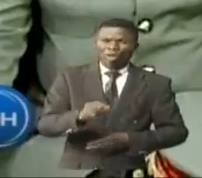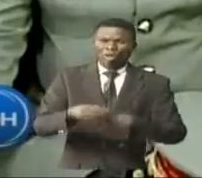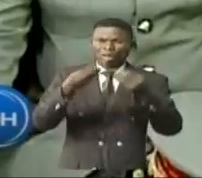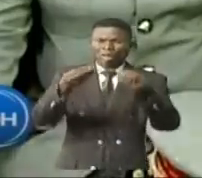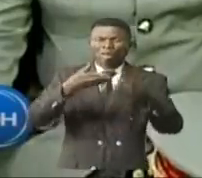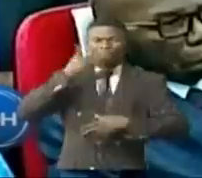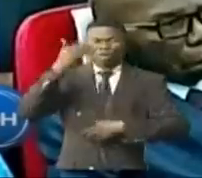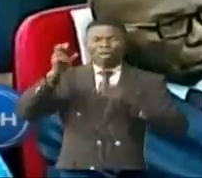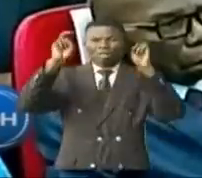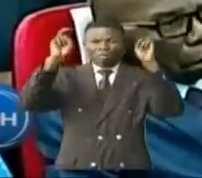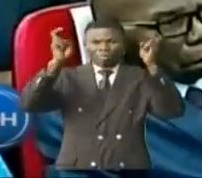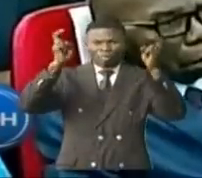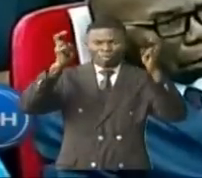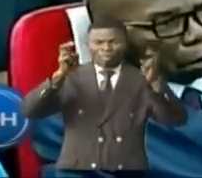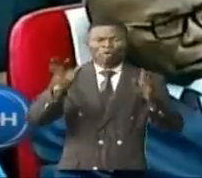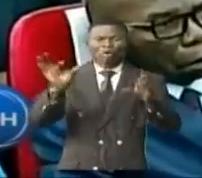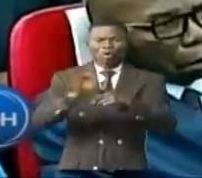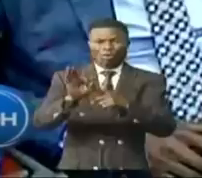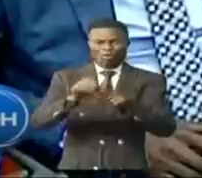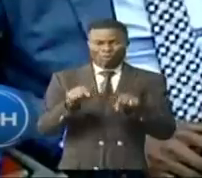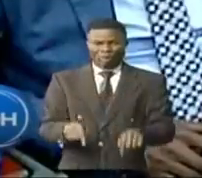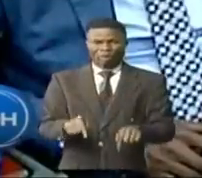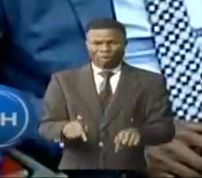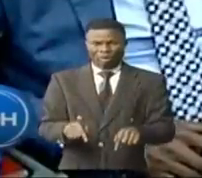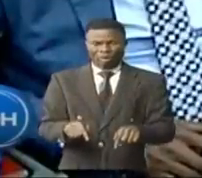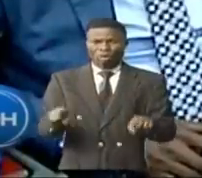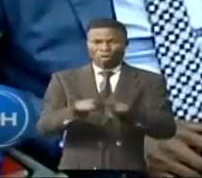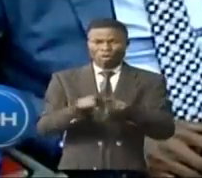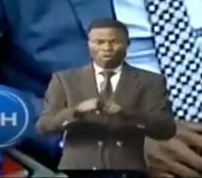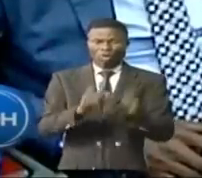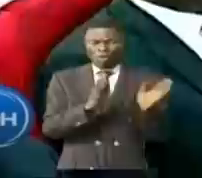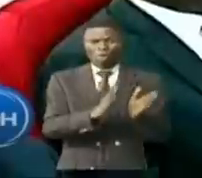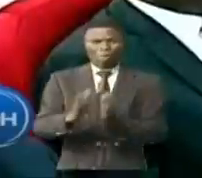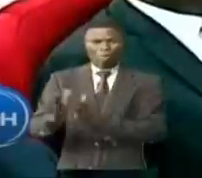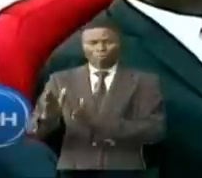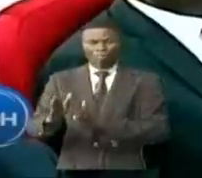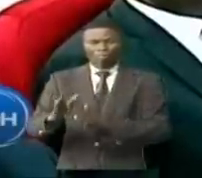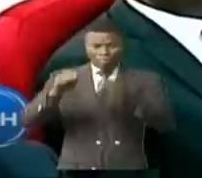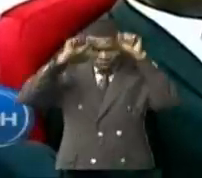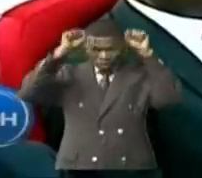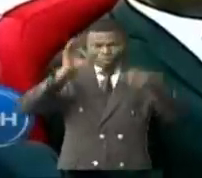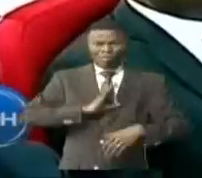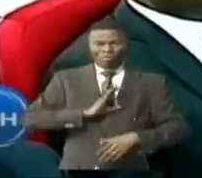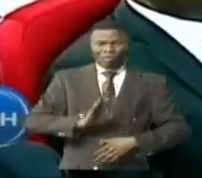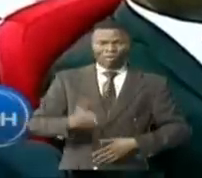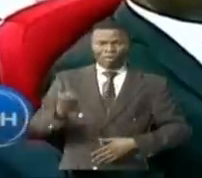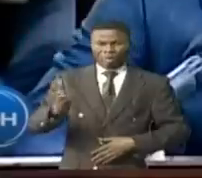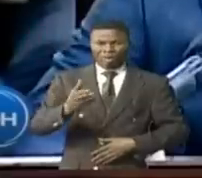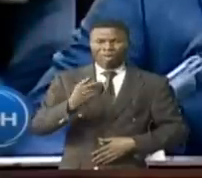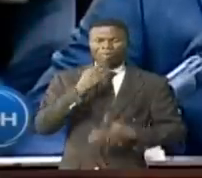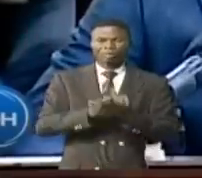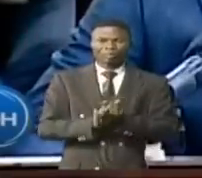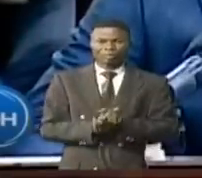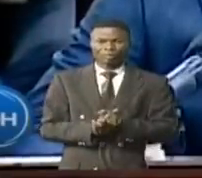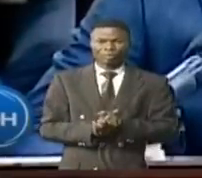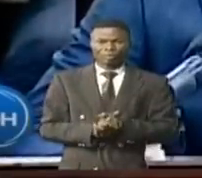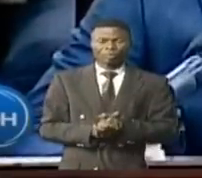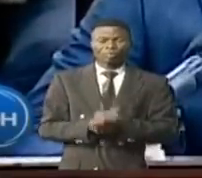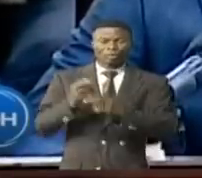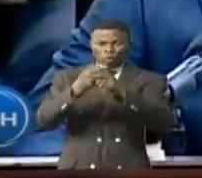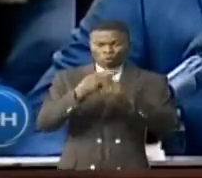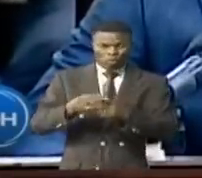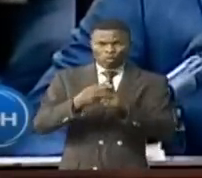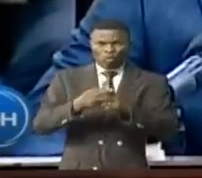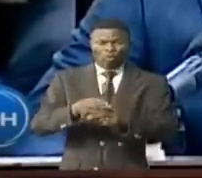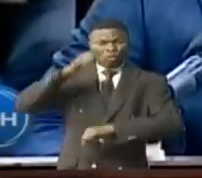les termes de ces assignations tels que formulés par le magistrat suprême. Je le cite. Je vais veiller à ce que